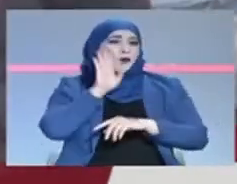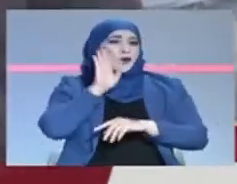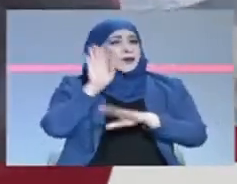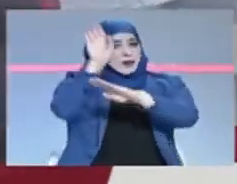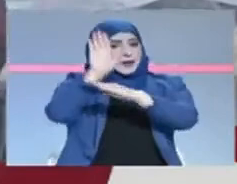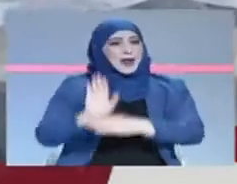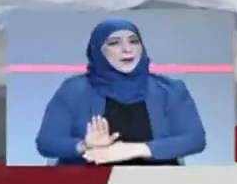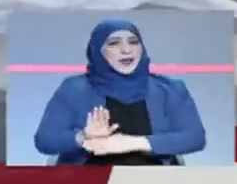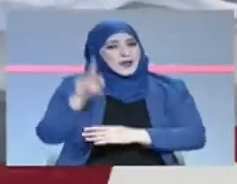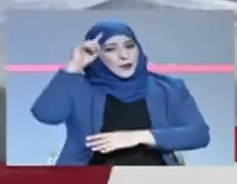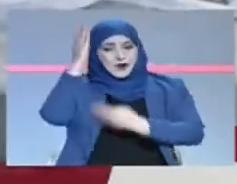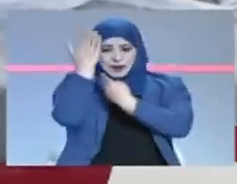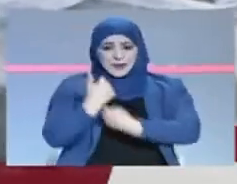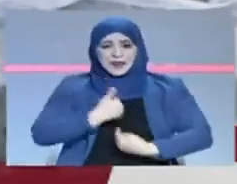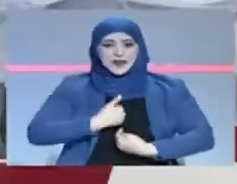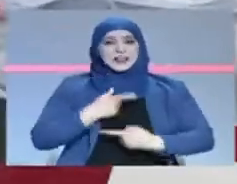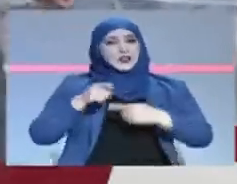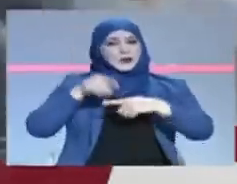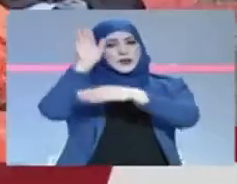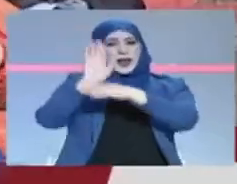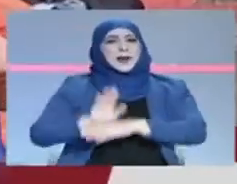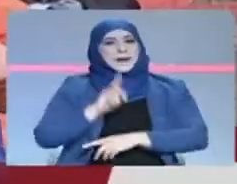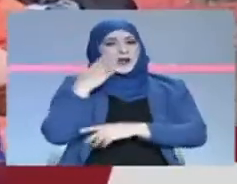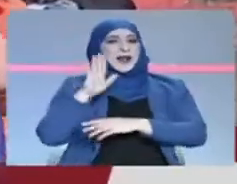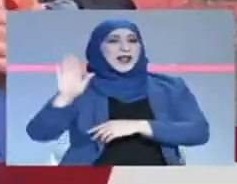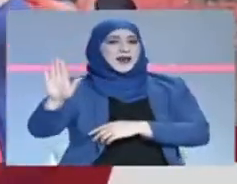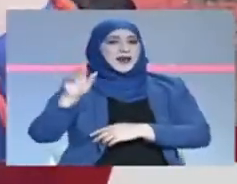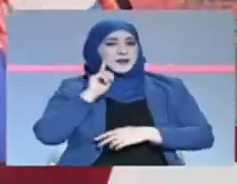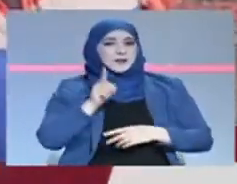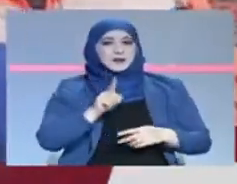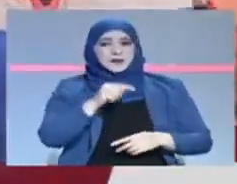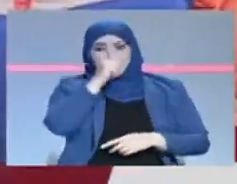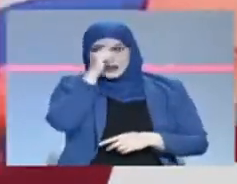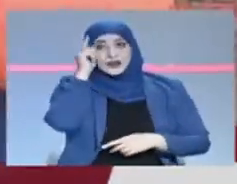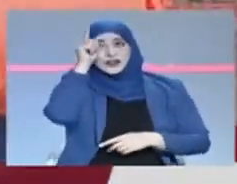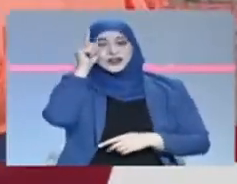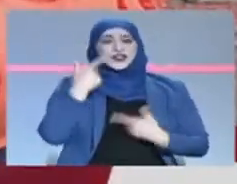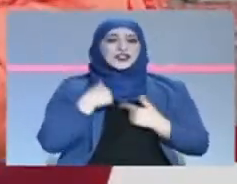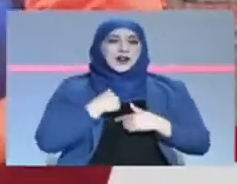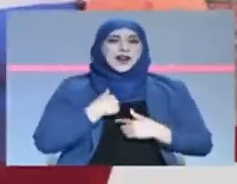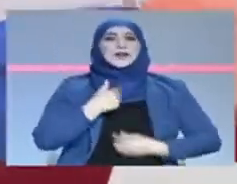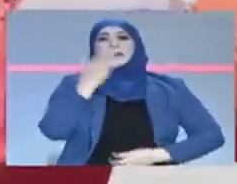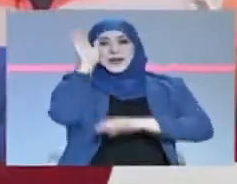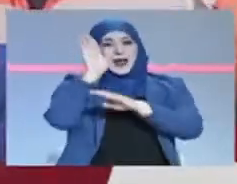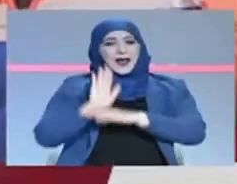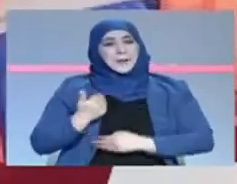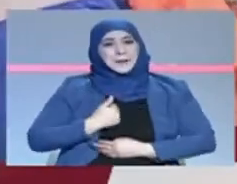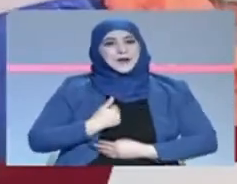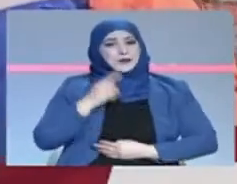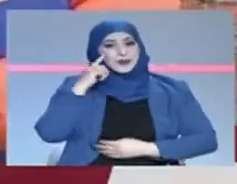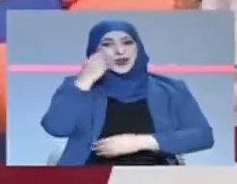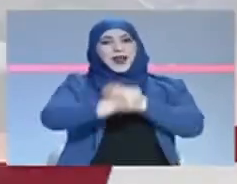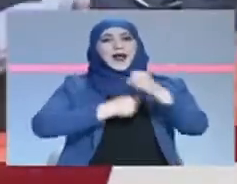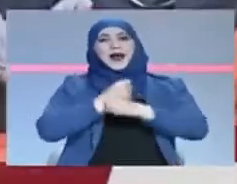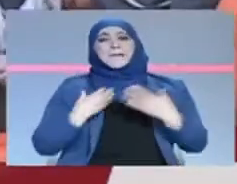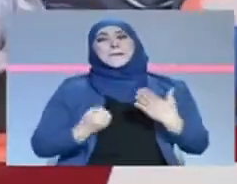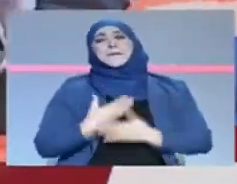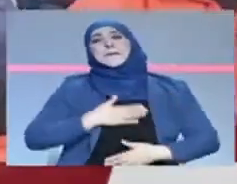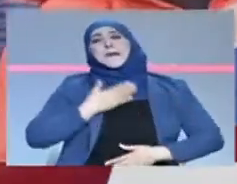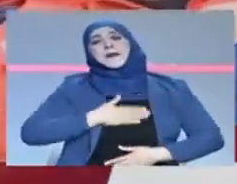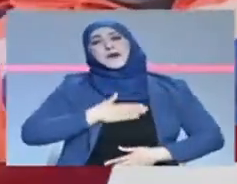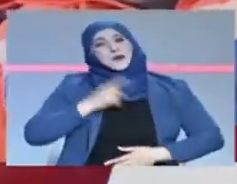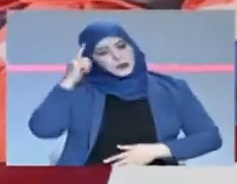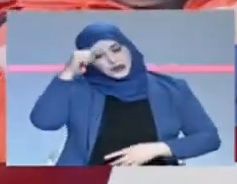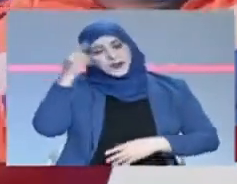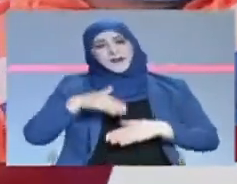فالالتزام لحماية الذات والآخر. ردين بينا إن شاء الله يا بنيتي، إن شاء الله مرة وكان الخير، وإن شاء الله عام علينا مبروك، نكملوا